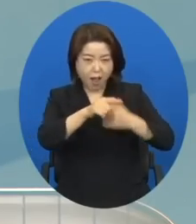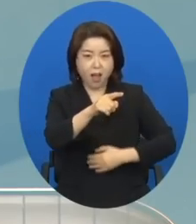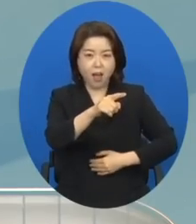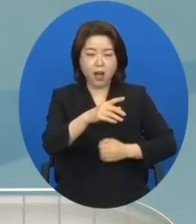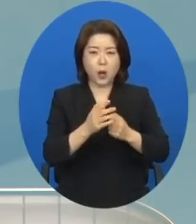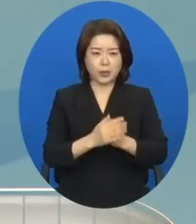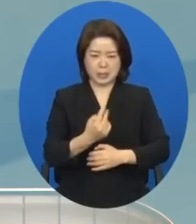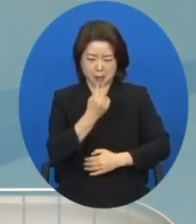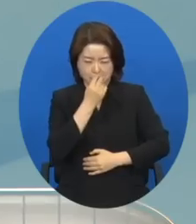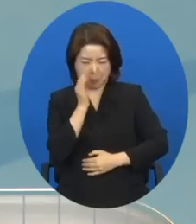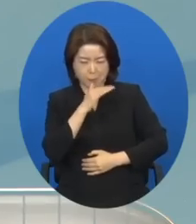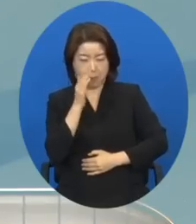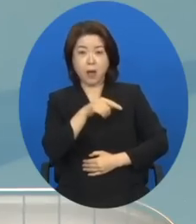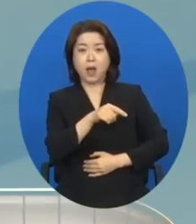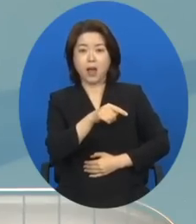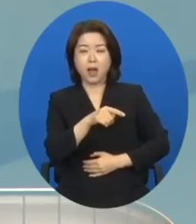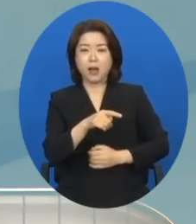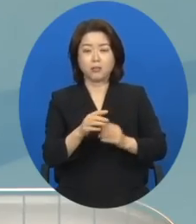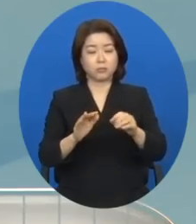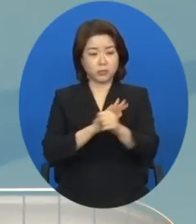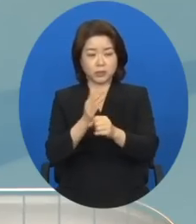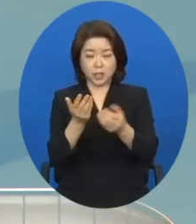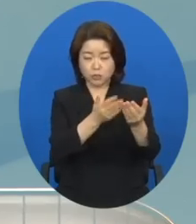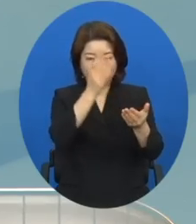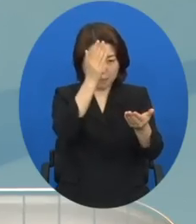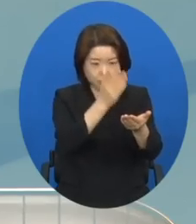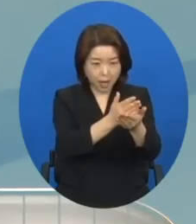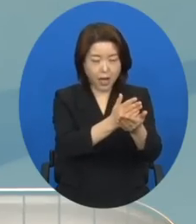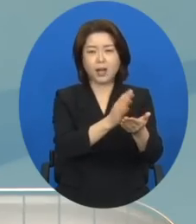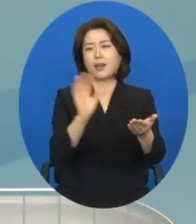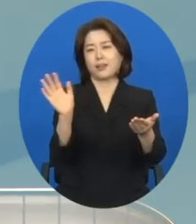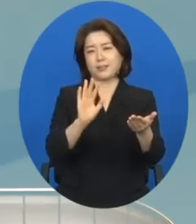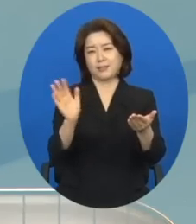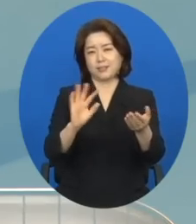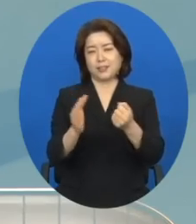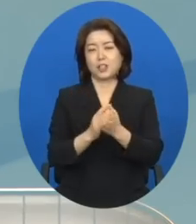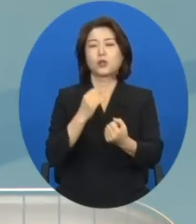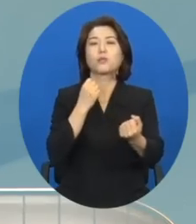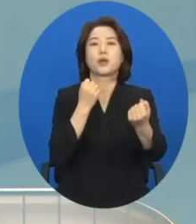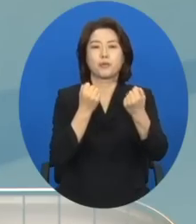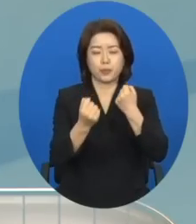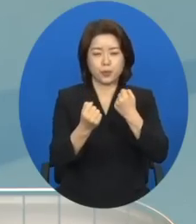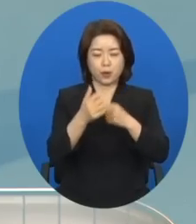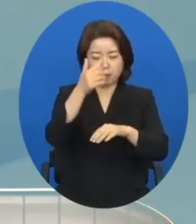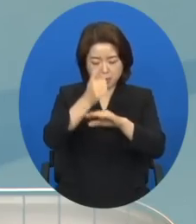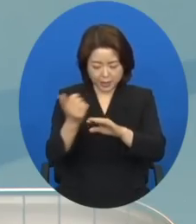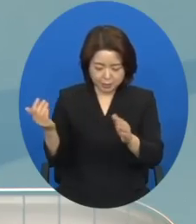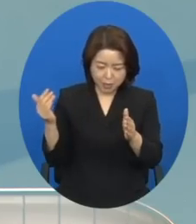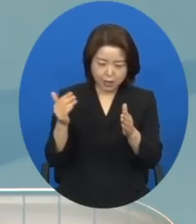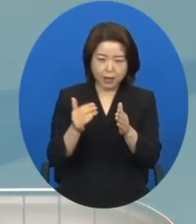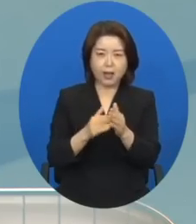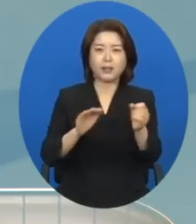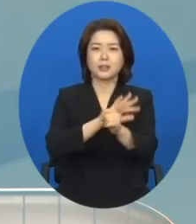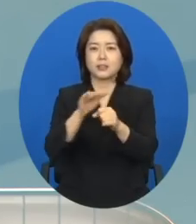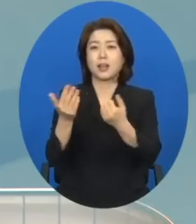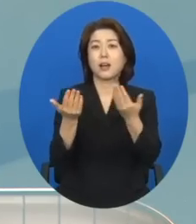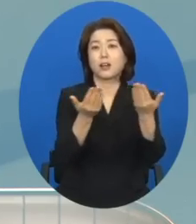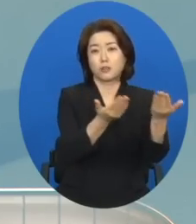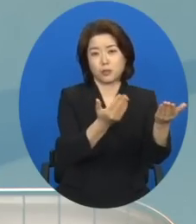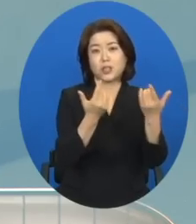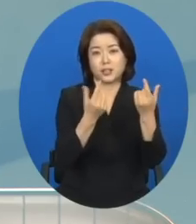너가 냄새나니까 사랑을 끊는 것이 아니라 그럼에도 불구하고 끝까지 사랑하셨다는